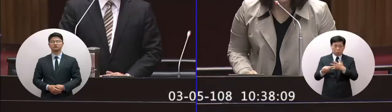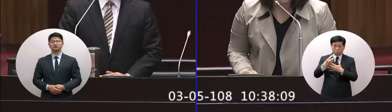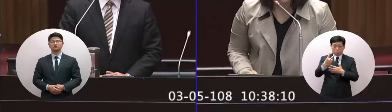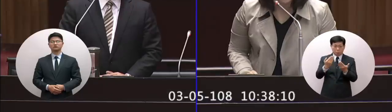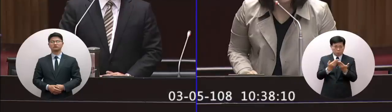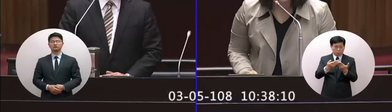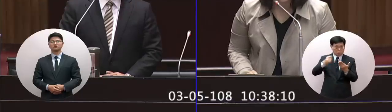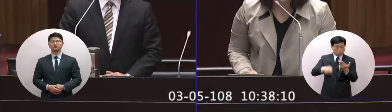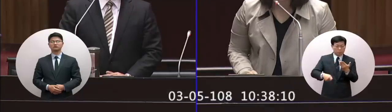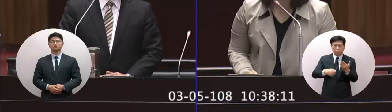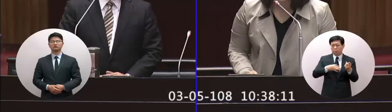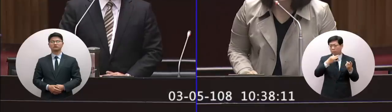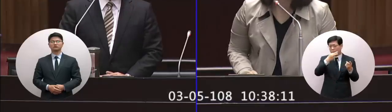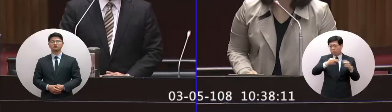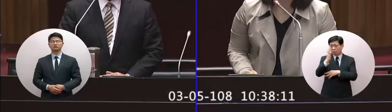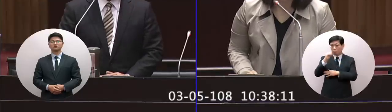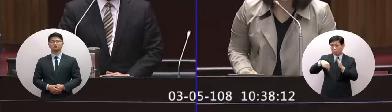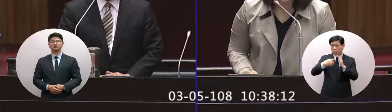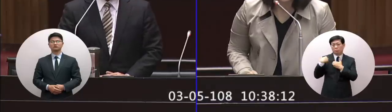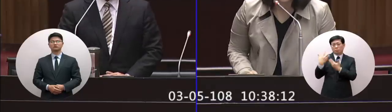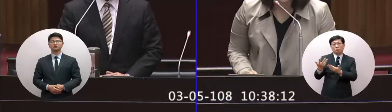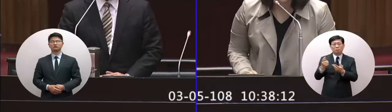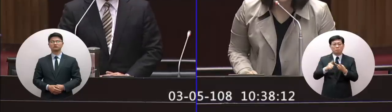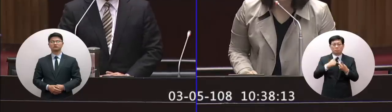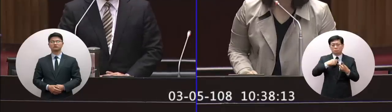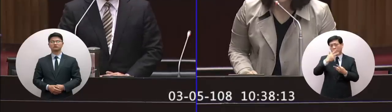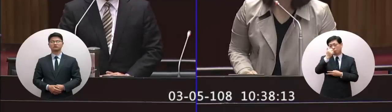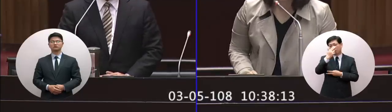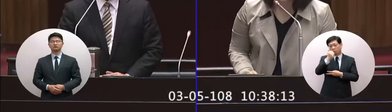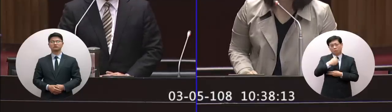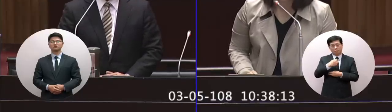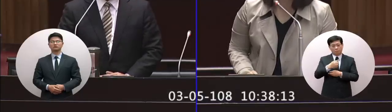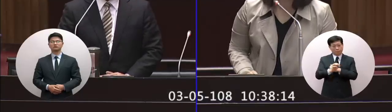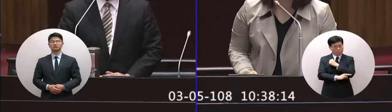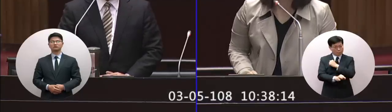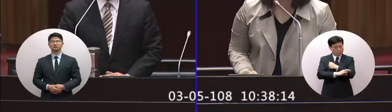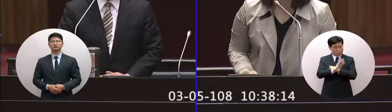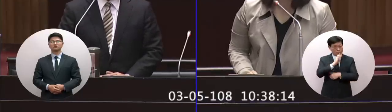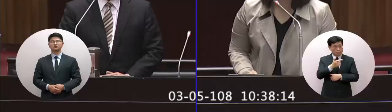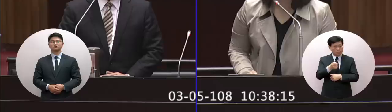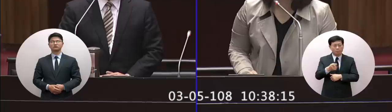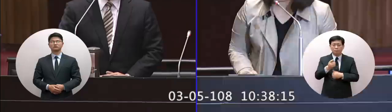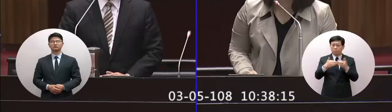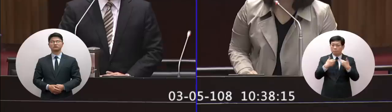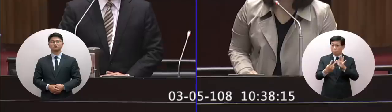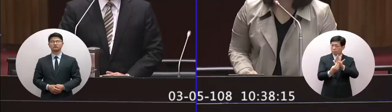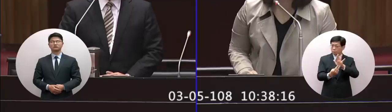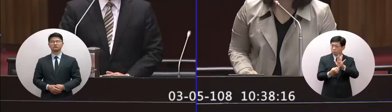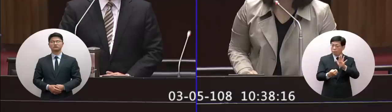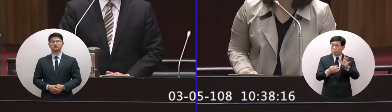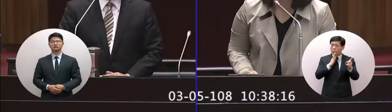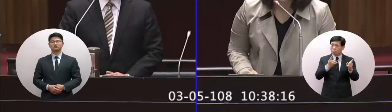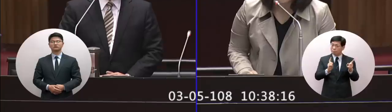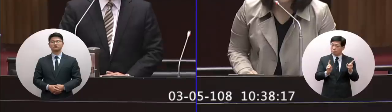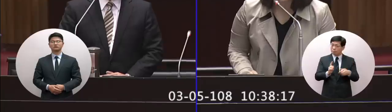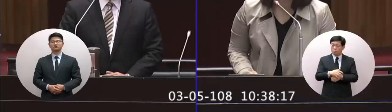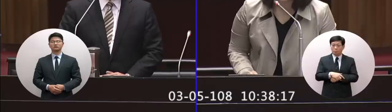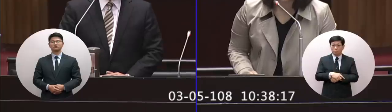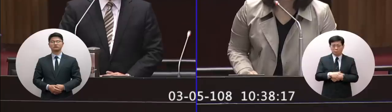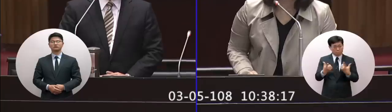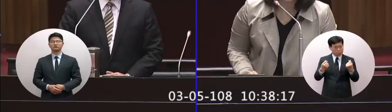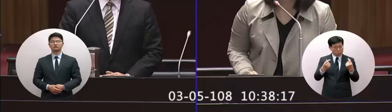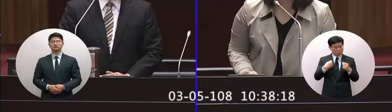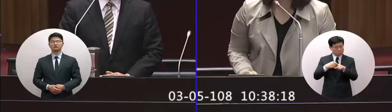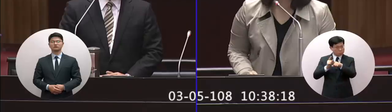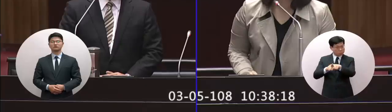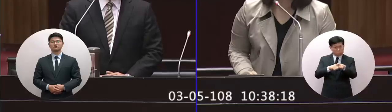怀疑行政院有可能是想要推卸责任，甚至是便宜行事的这个态度。那这里你要不要做一个澄清，还是一样